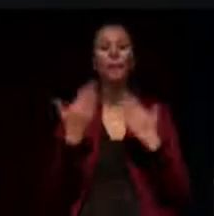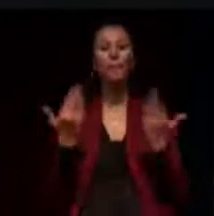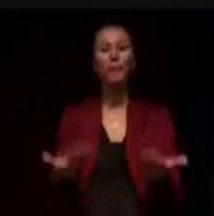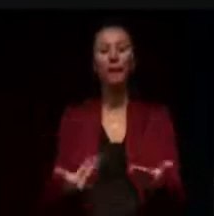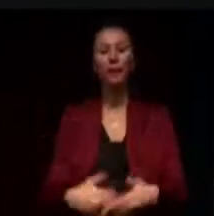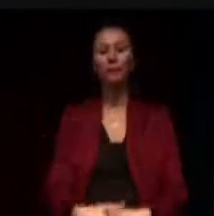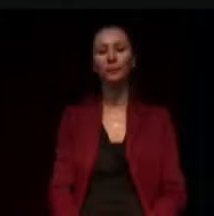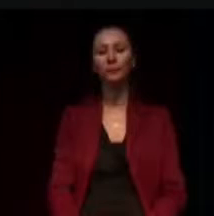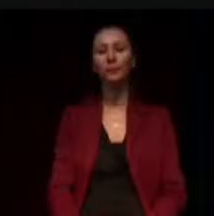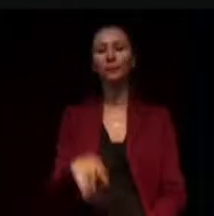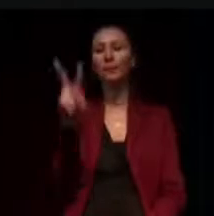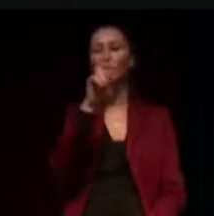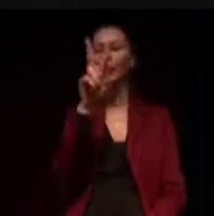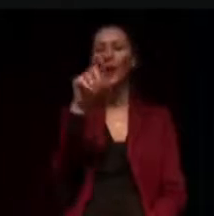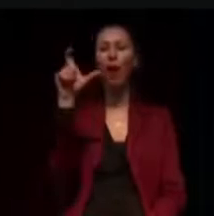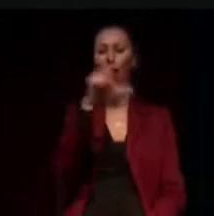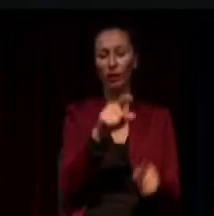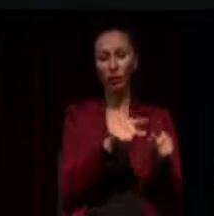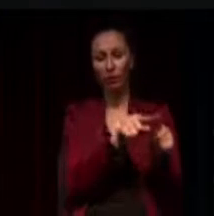Peki